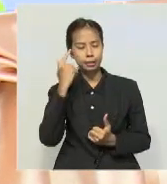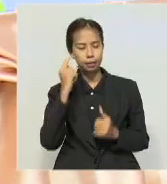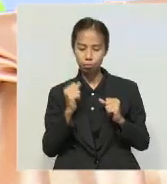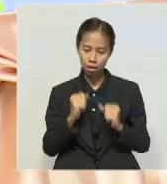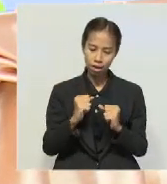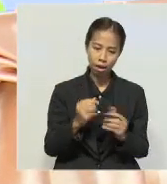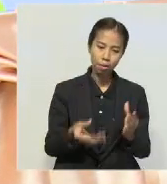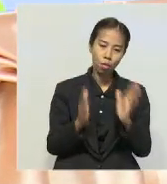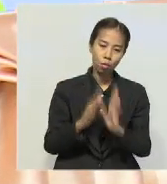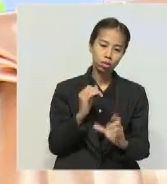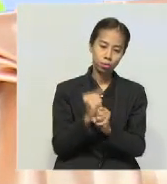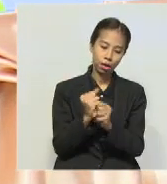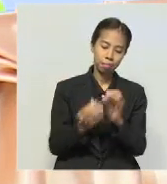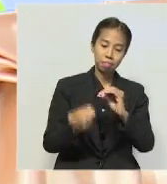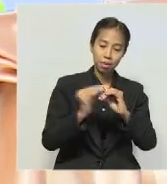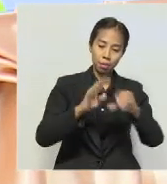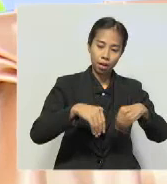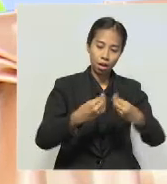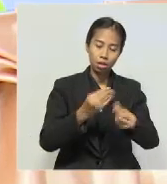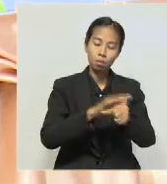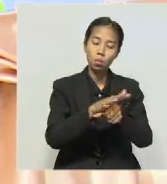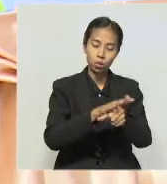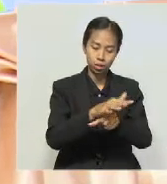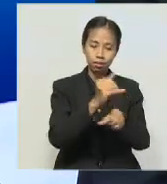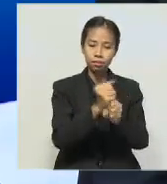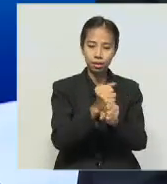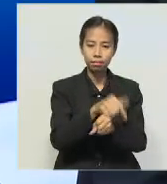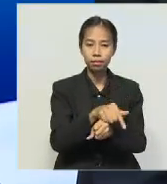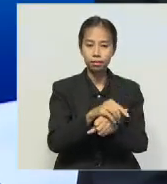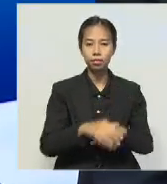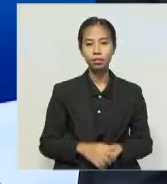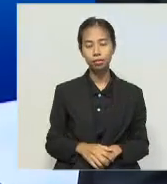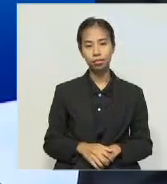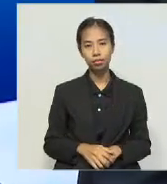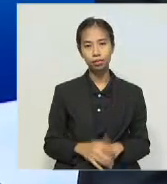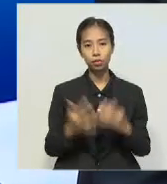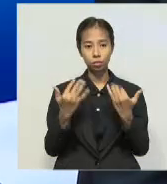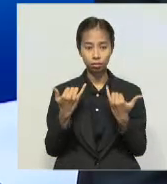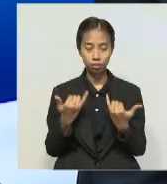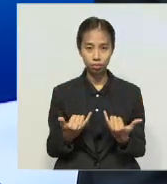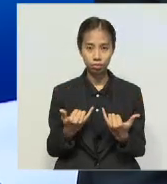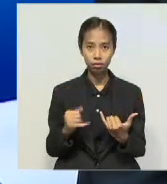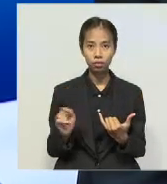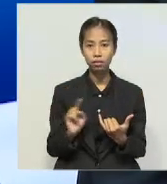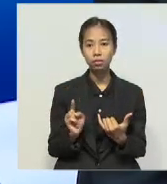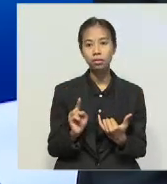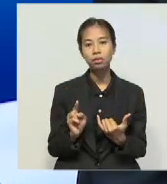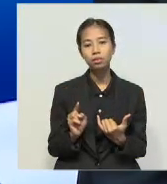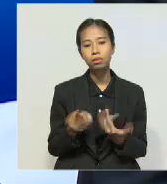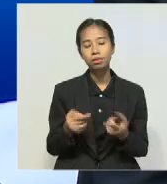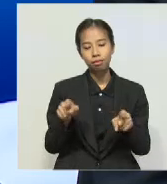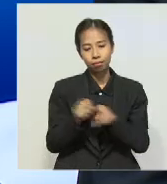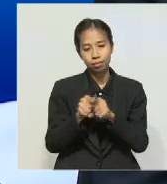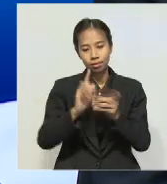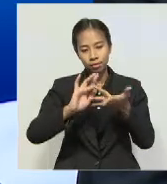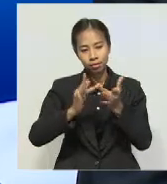างเพื่อที่จะเพิ่มเจ้าหน้าที่ให้เพียงพอต่อไปนะคะอ่ะพอมีกระแสเรื่องนี้โผล่มาในโล